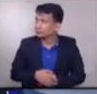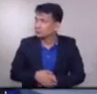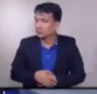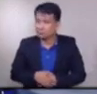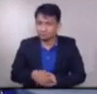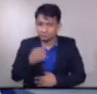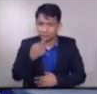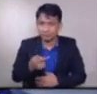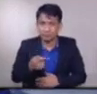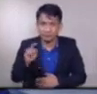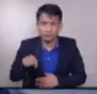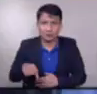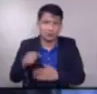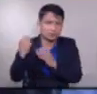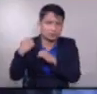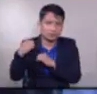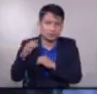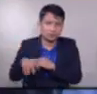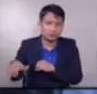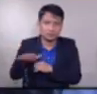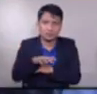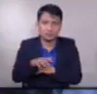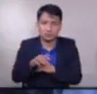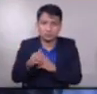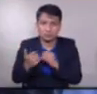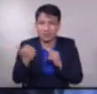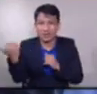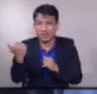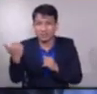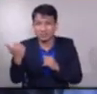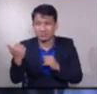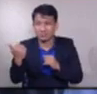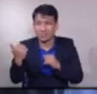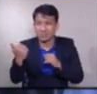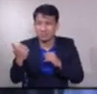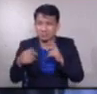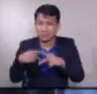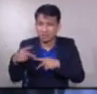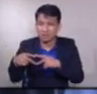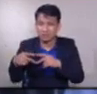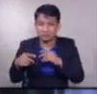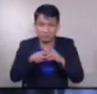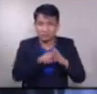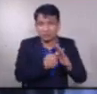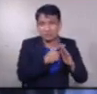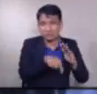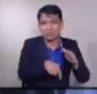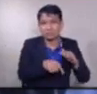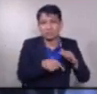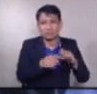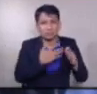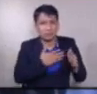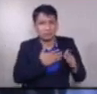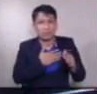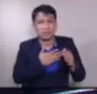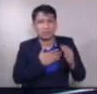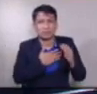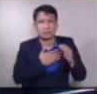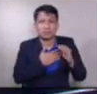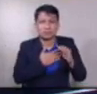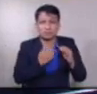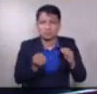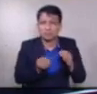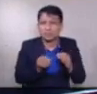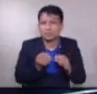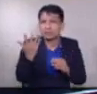hindi ko po kami umaasa sa mainline voting. Kasi we always start with the baseline. Okay. Ngayon, ilan yun?